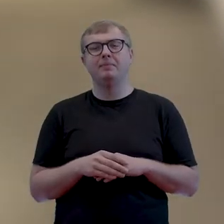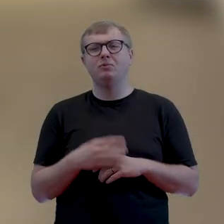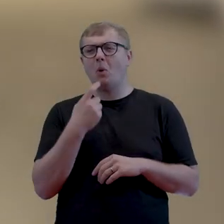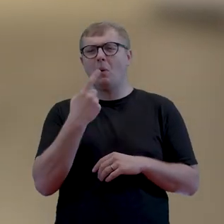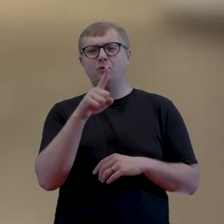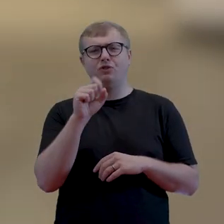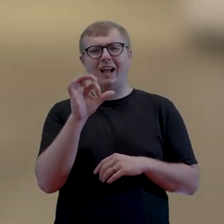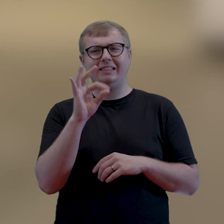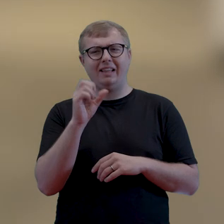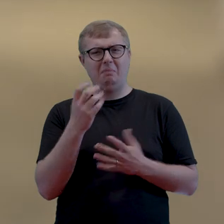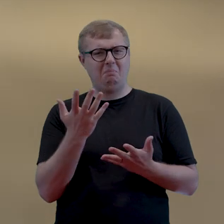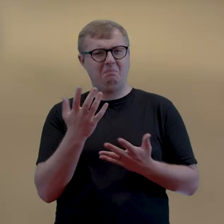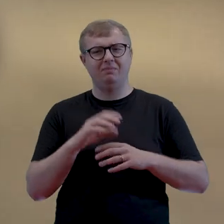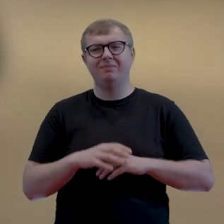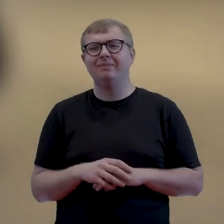Starczysto.